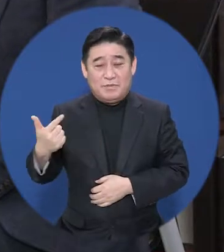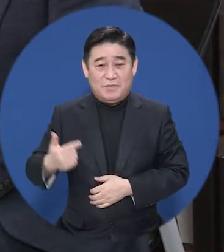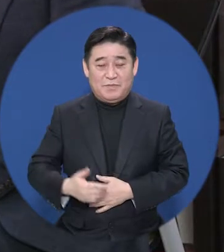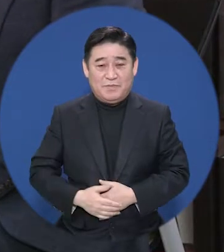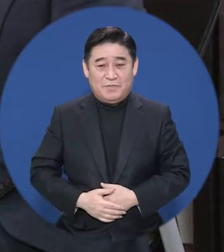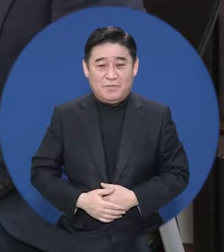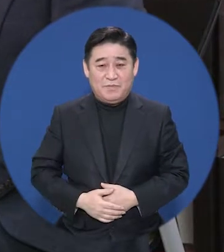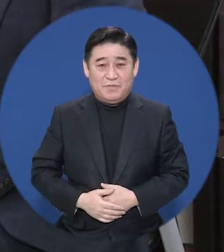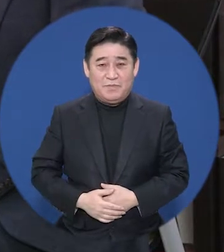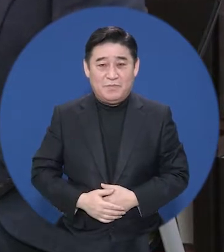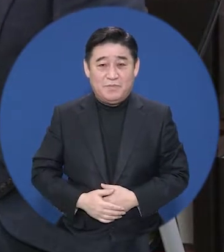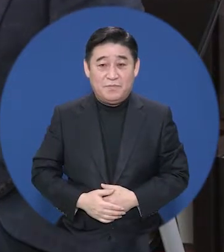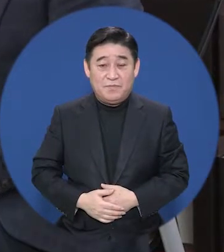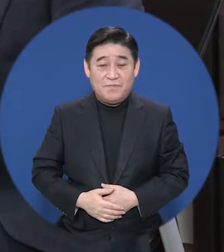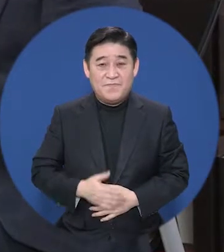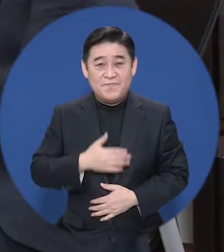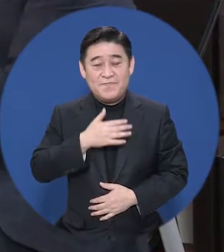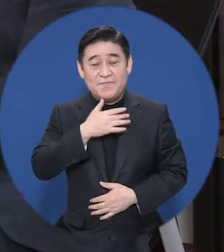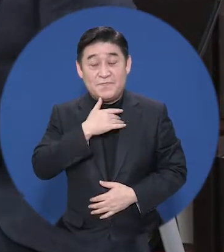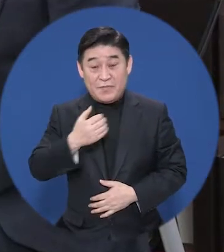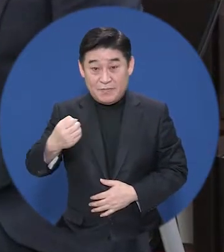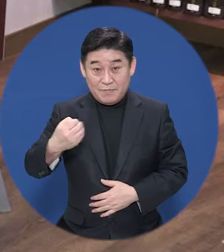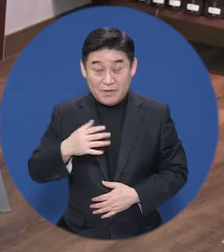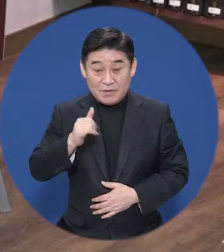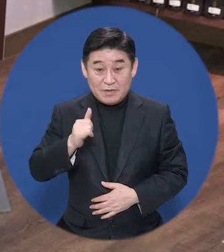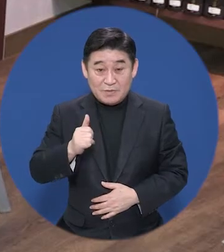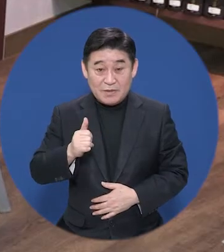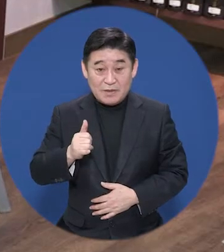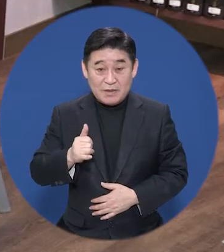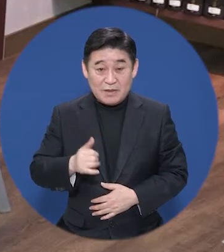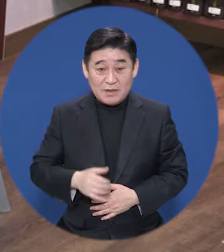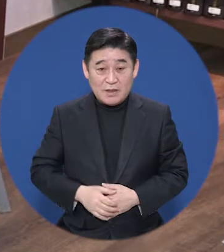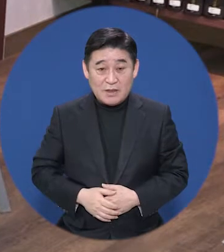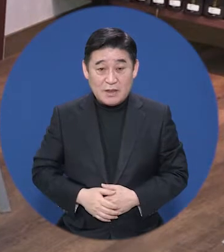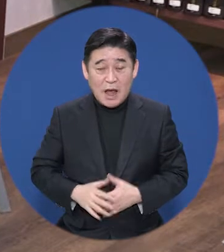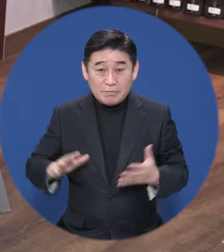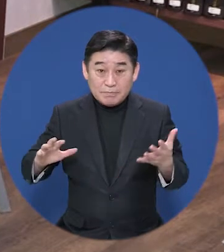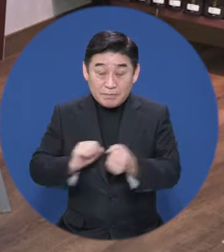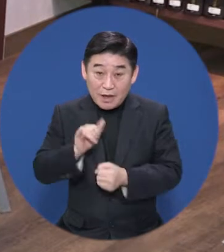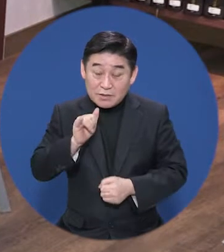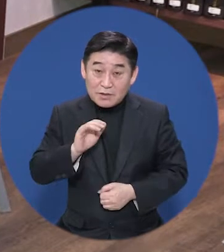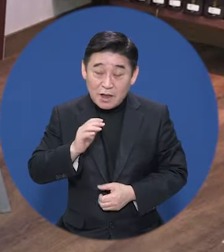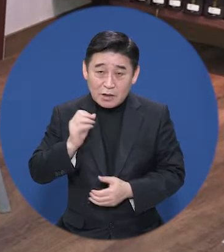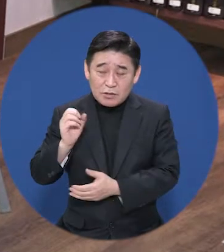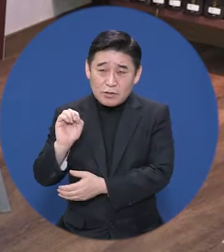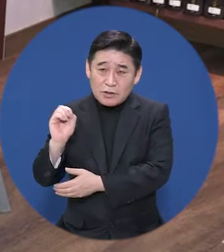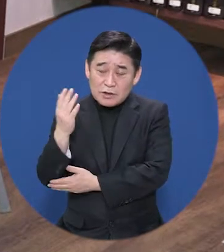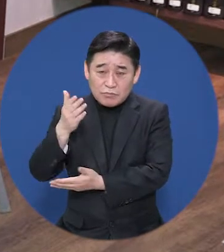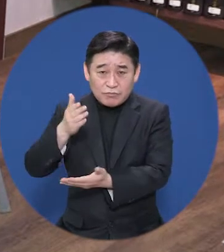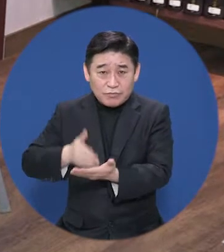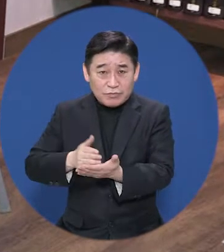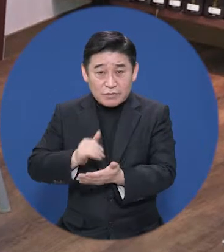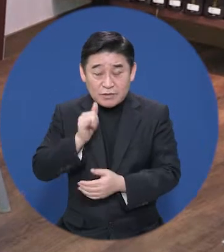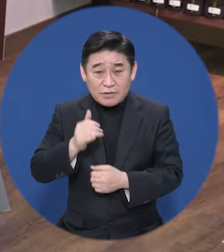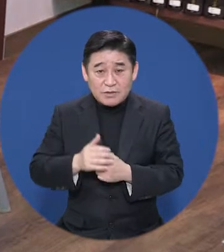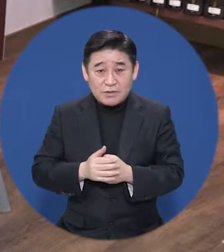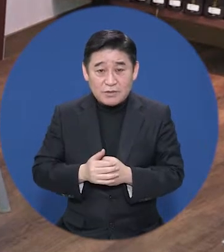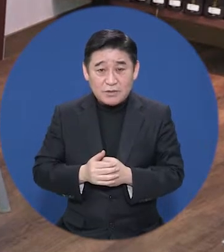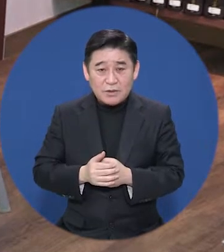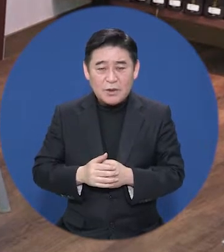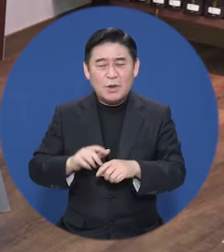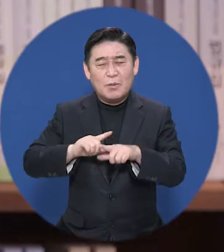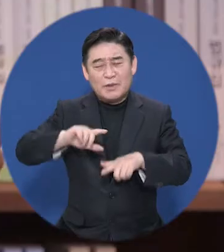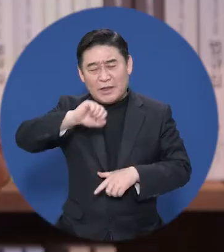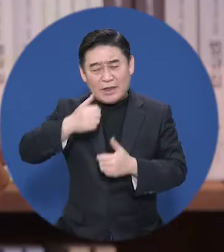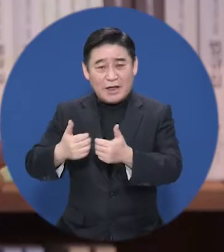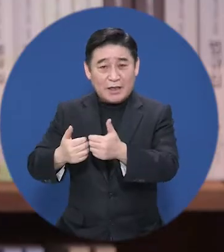아니었습니다. 그러니까 또 지금 뭐 말씀하셨지만 신문 기사에 보면은 파행을 겪었다고도 나오더라고요. 근데 이제 보통